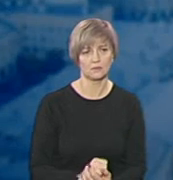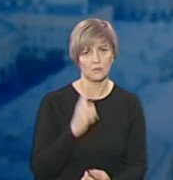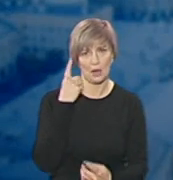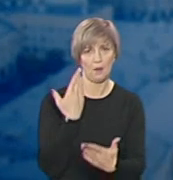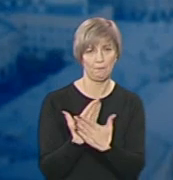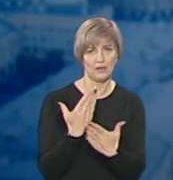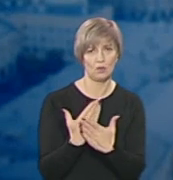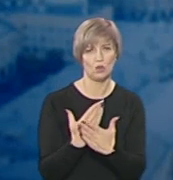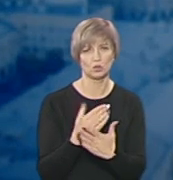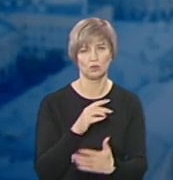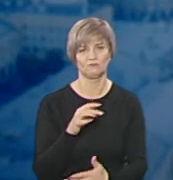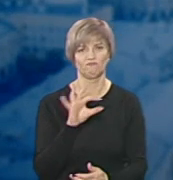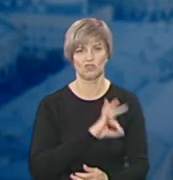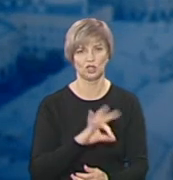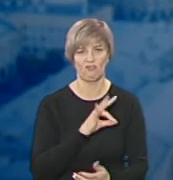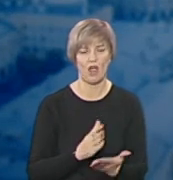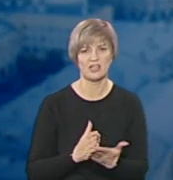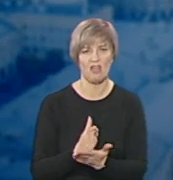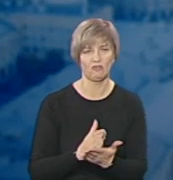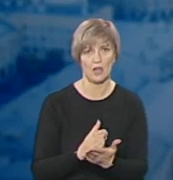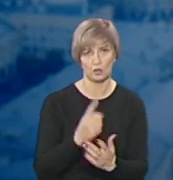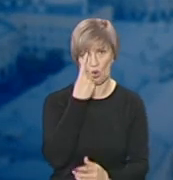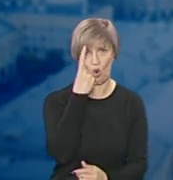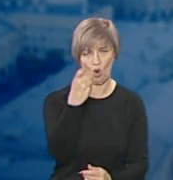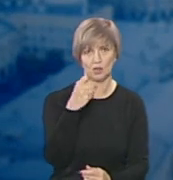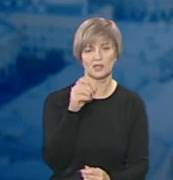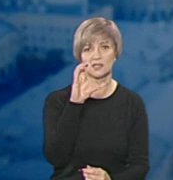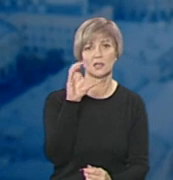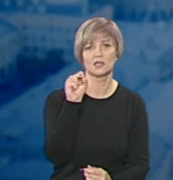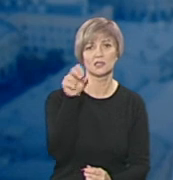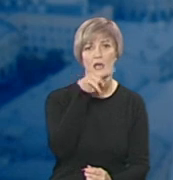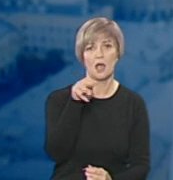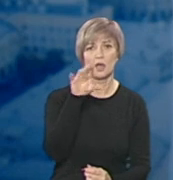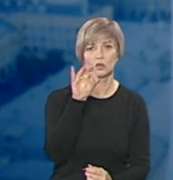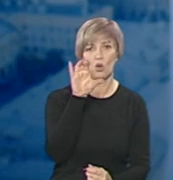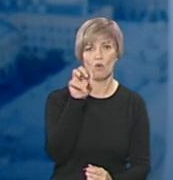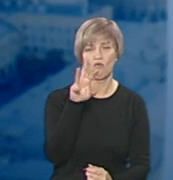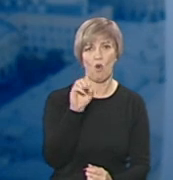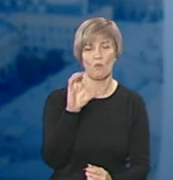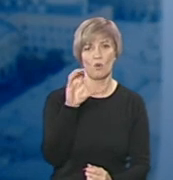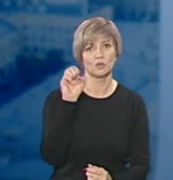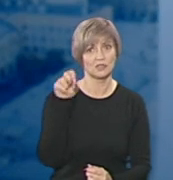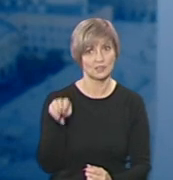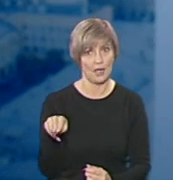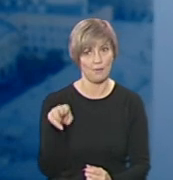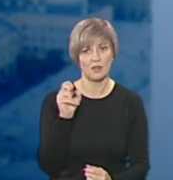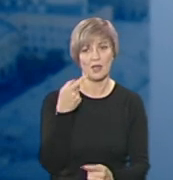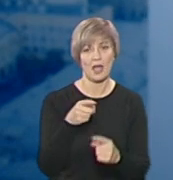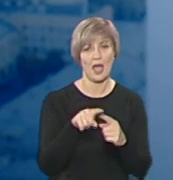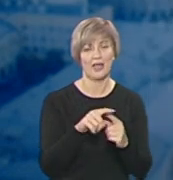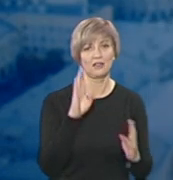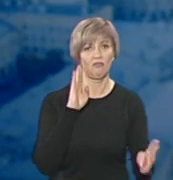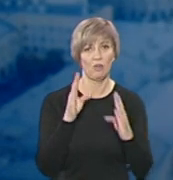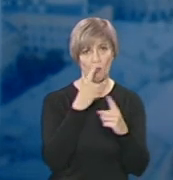підозру в зловживанні владою оголосила меру Львова Андрію Садовому спеціалізована антикорупційна прокуратура. Про це на своїй сторінці у